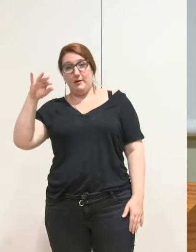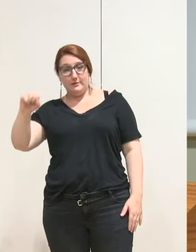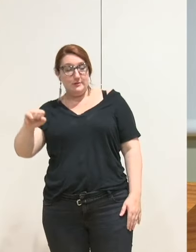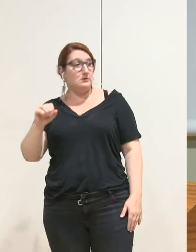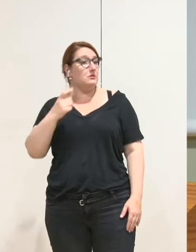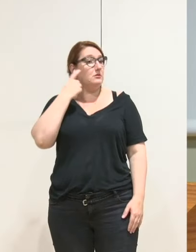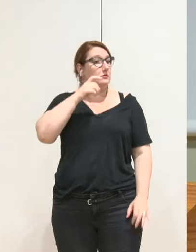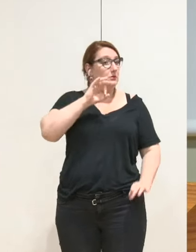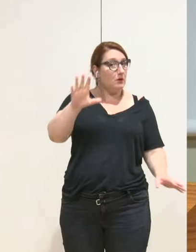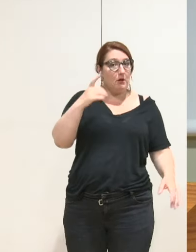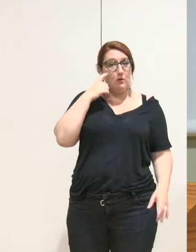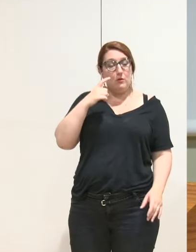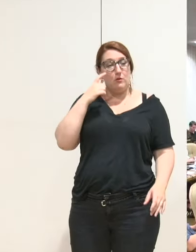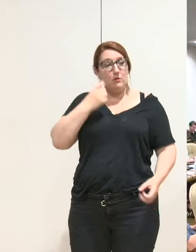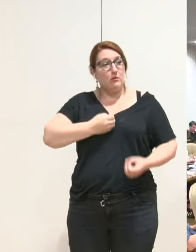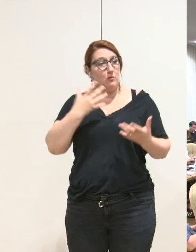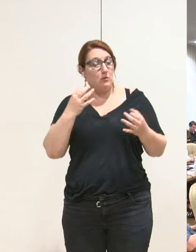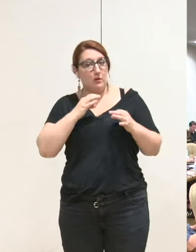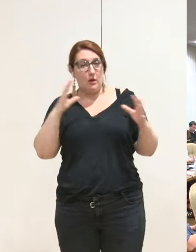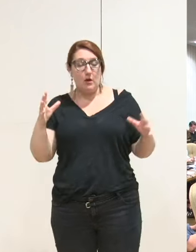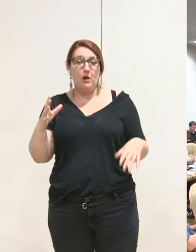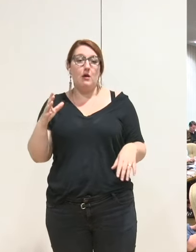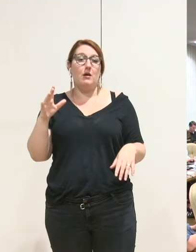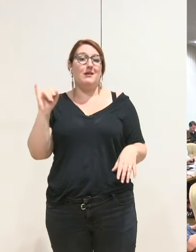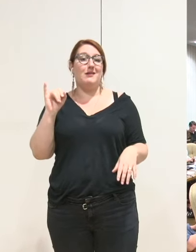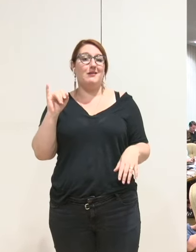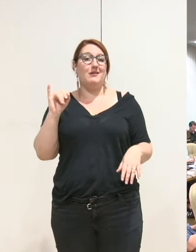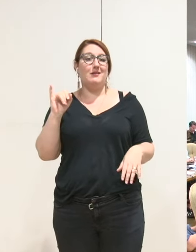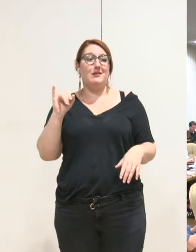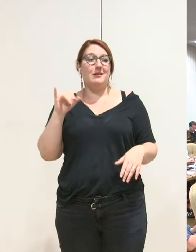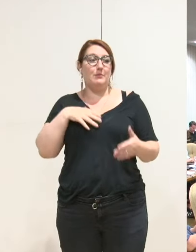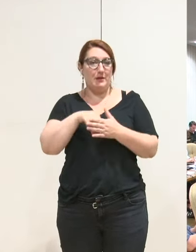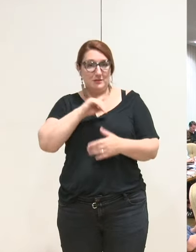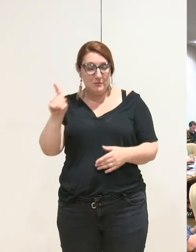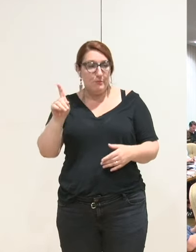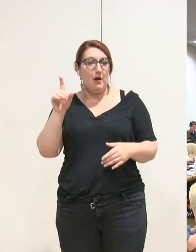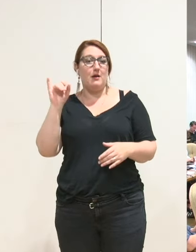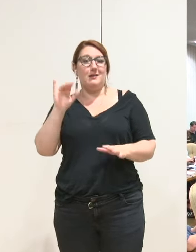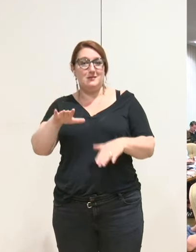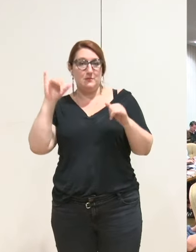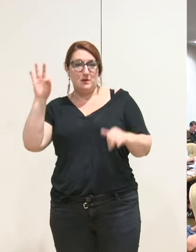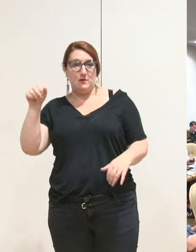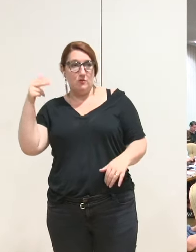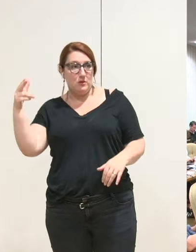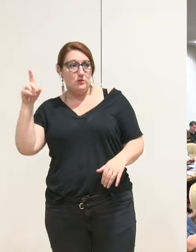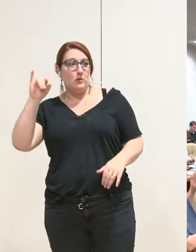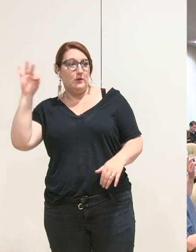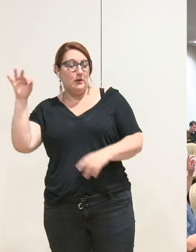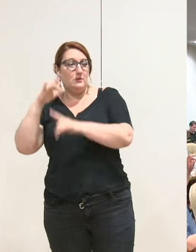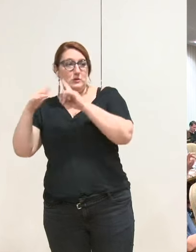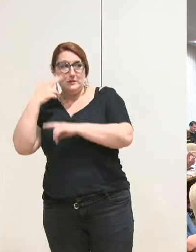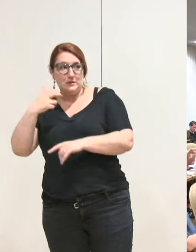qui ne prend pas part au vote qui s'abstient frond national républicain udi société civile qui est contre qui est pour